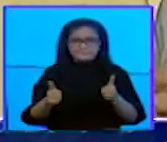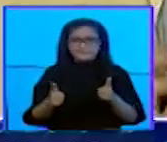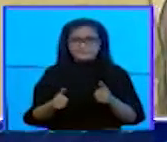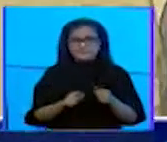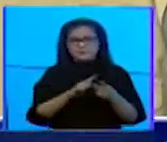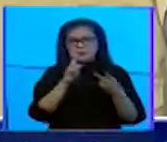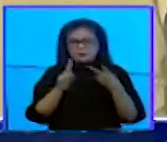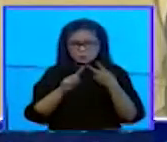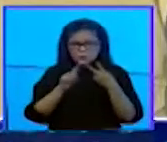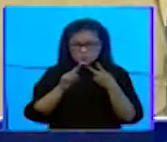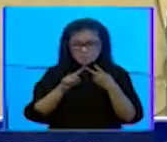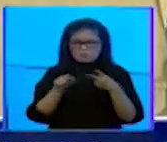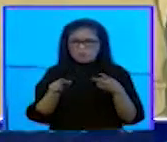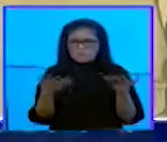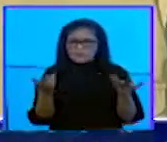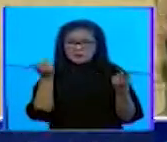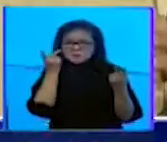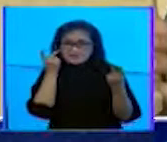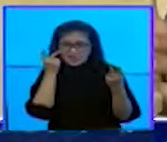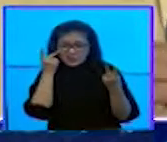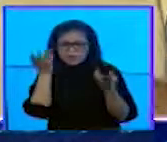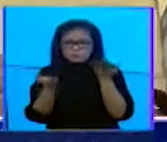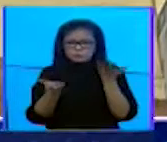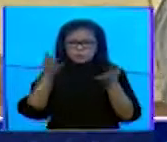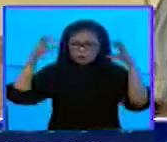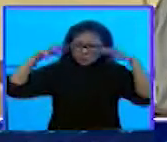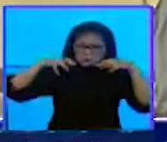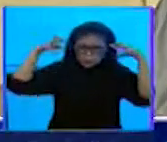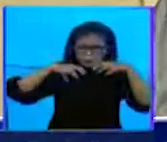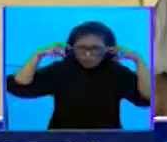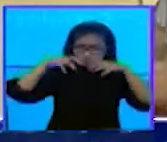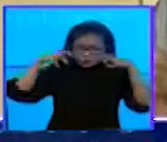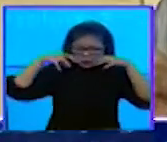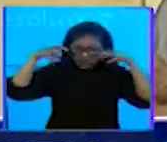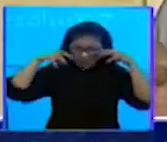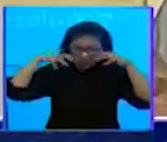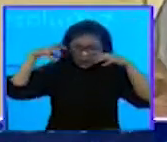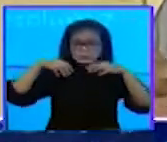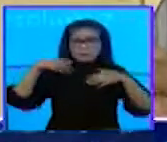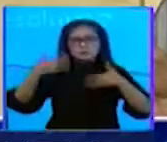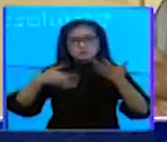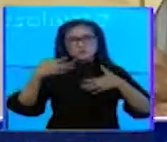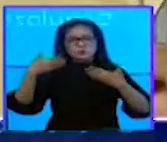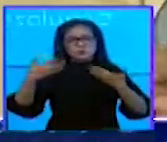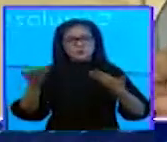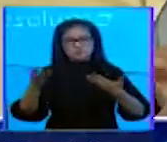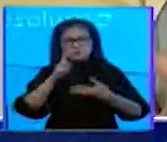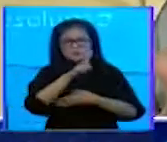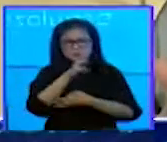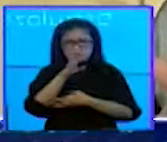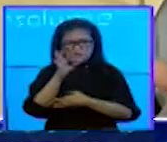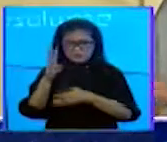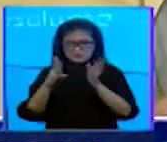kita mengantisipasi bila curah hujan kita buatkan pegangan bila curah hujannya dibawah 100 mm